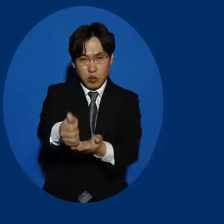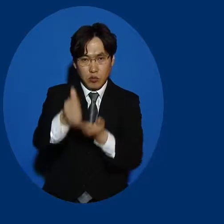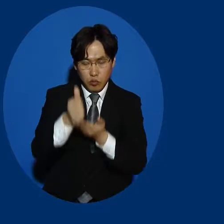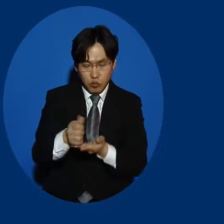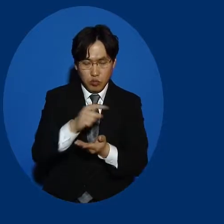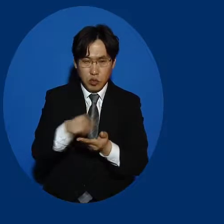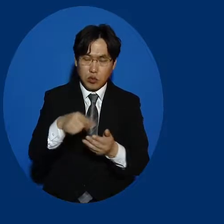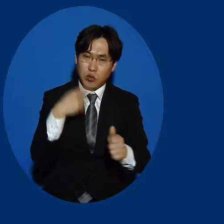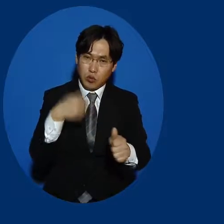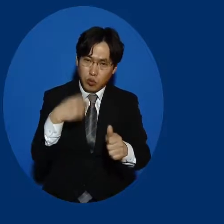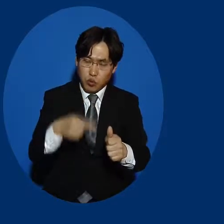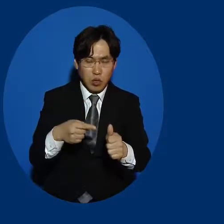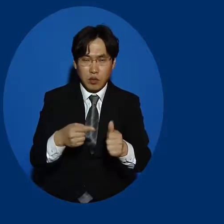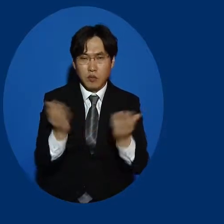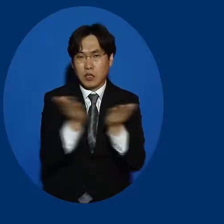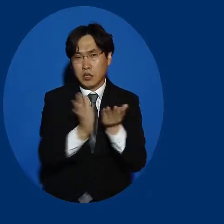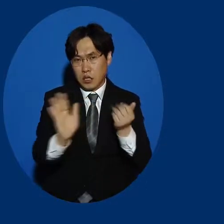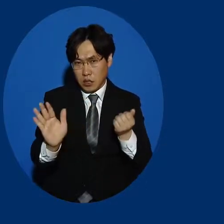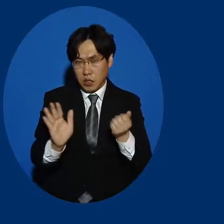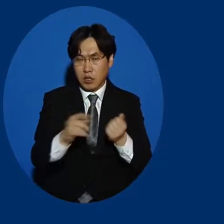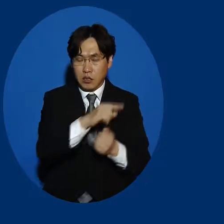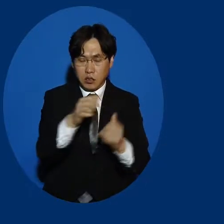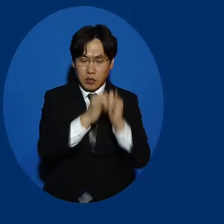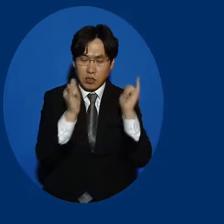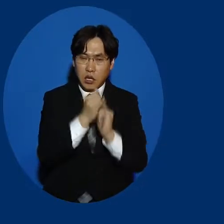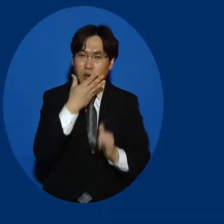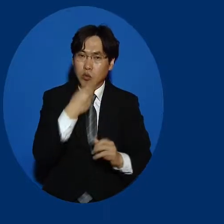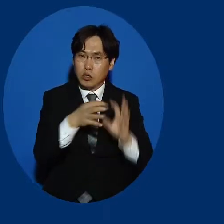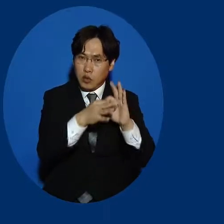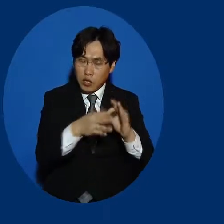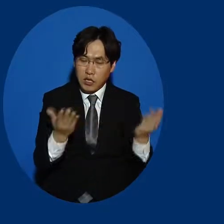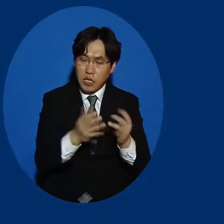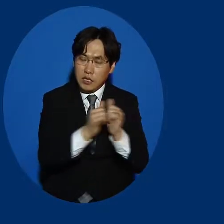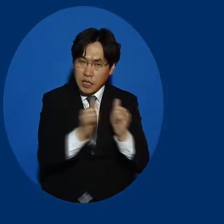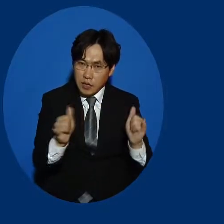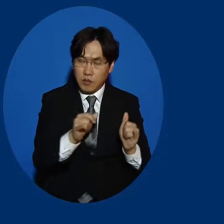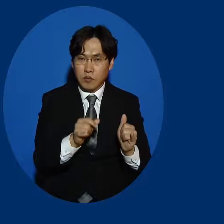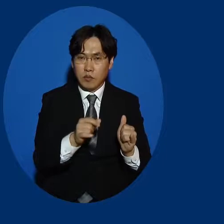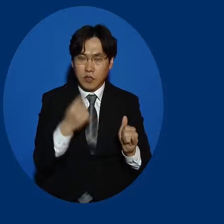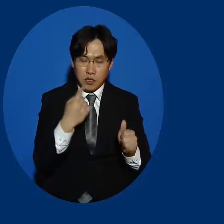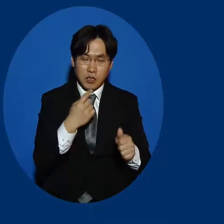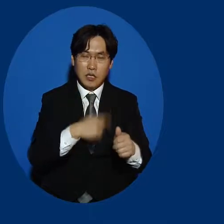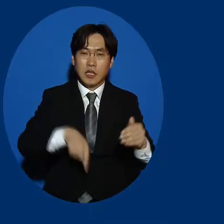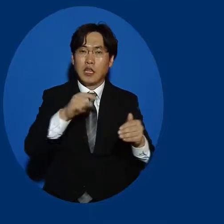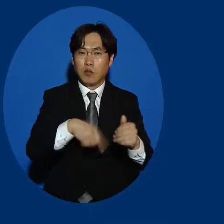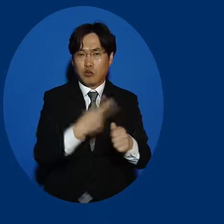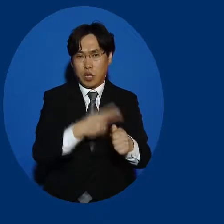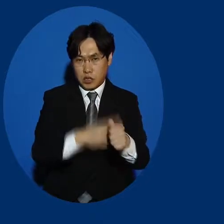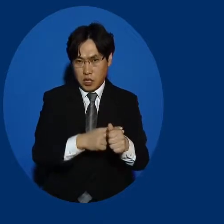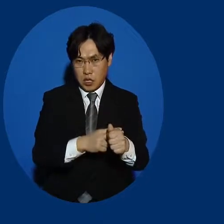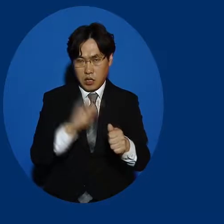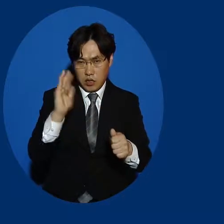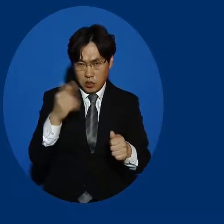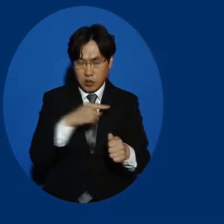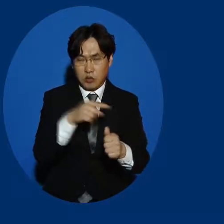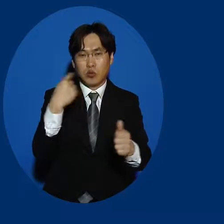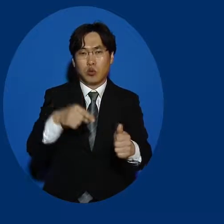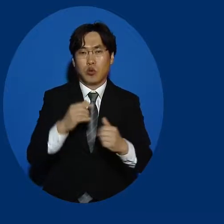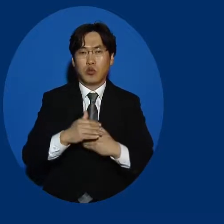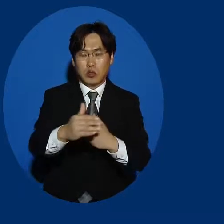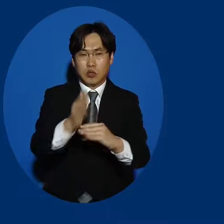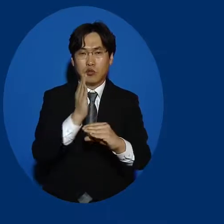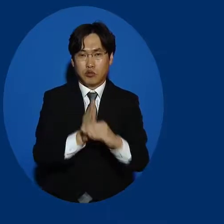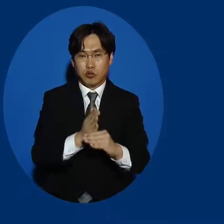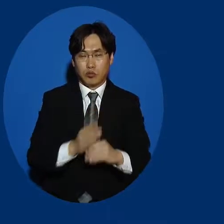사회복지사들이 직접 프로그램을 운영하는 경우들이 많이 있습니다. 제가 장애인